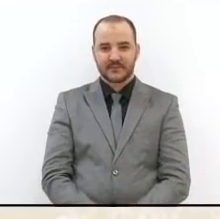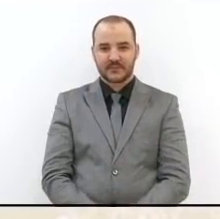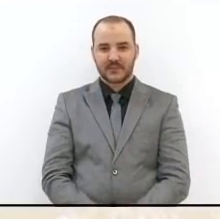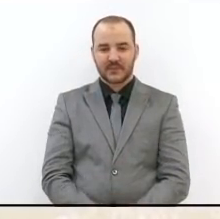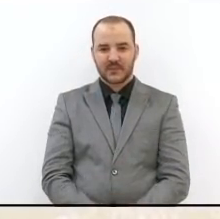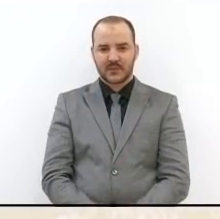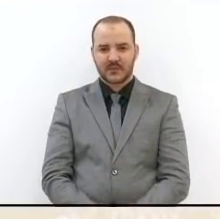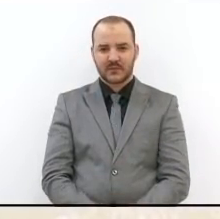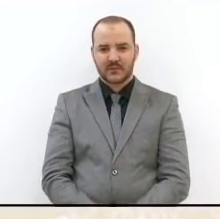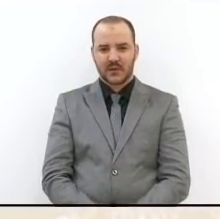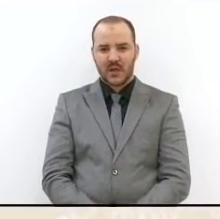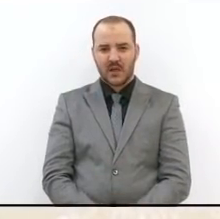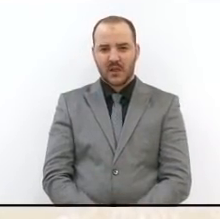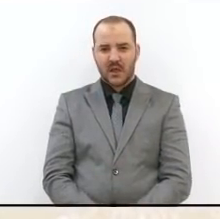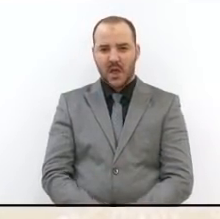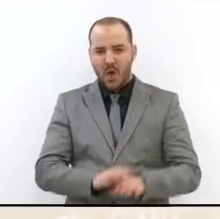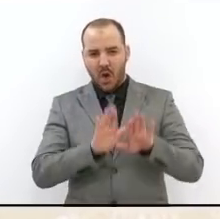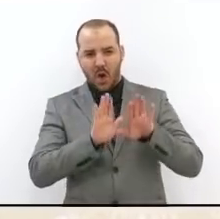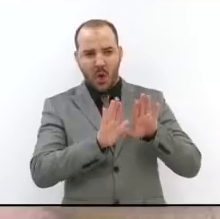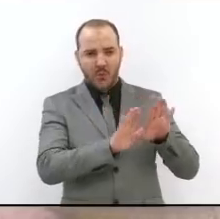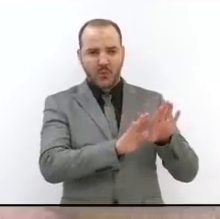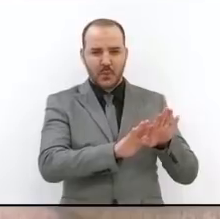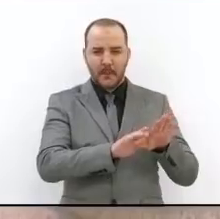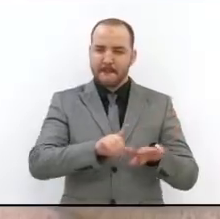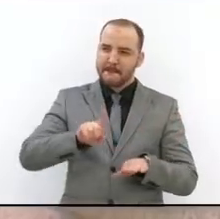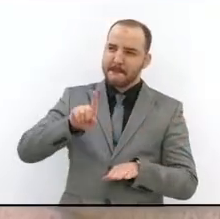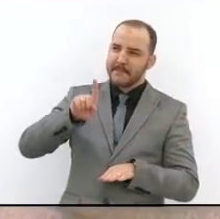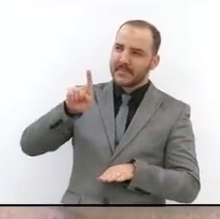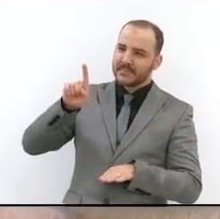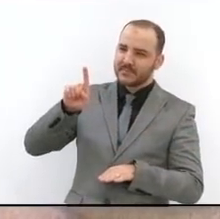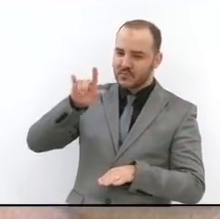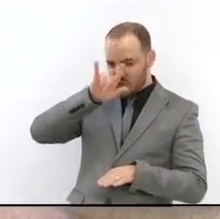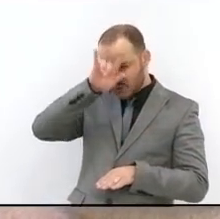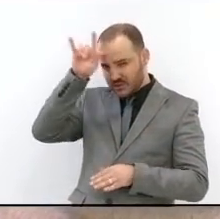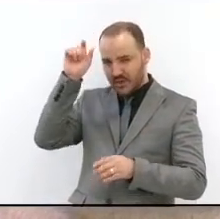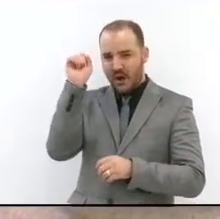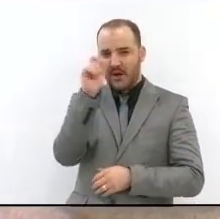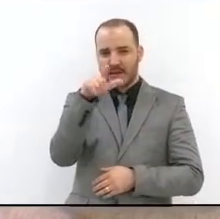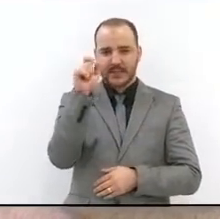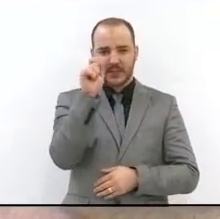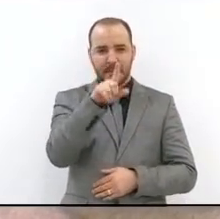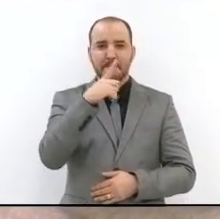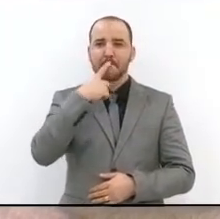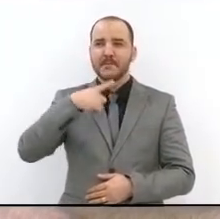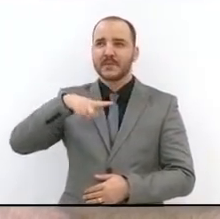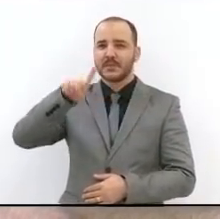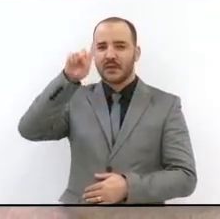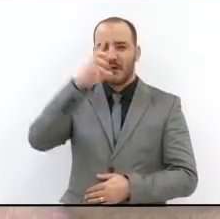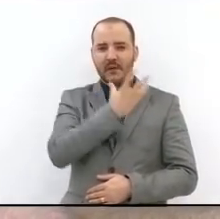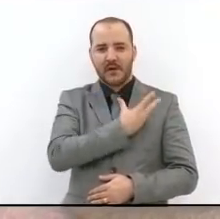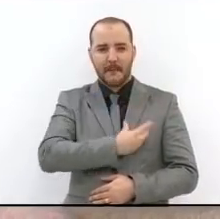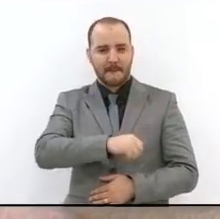أعوذ بالله من الشيطان الرجيم. بسم الله الرحمن